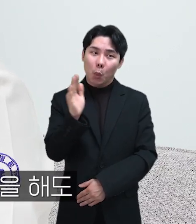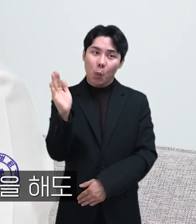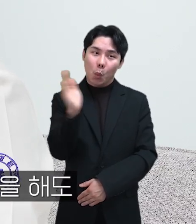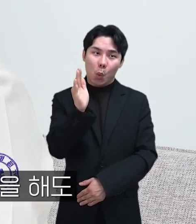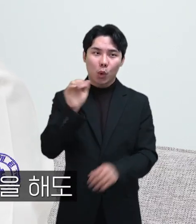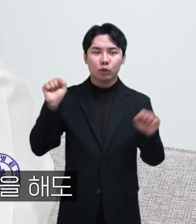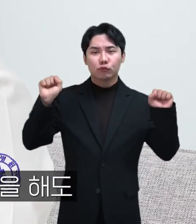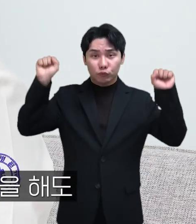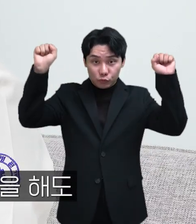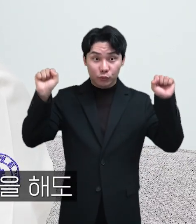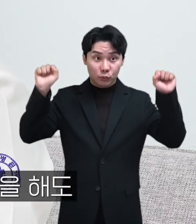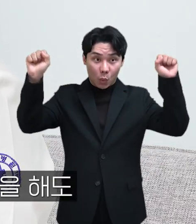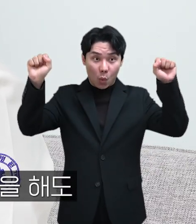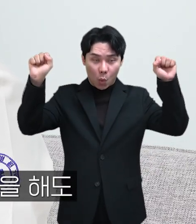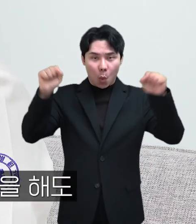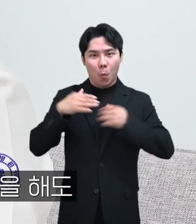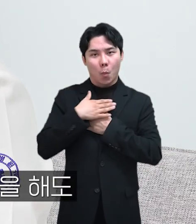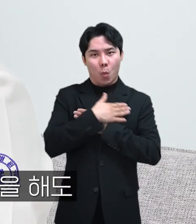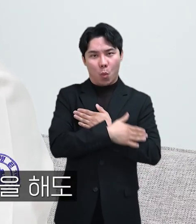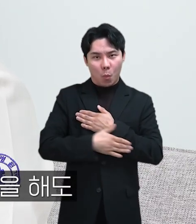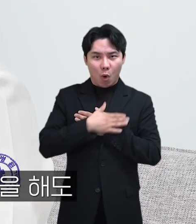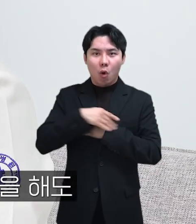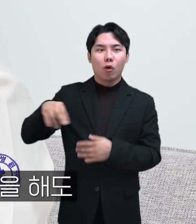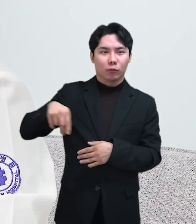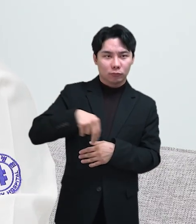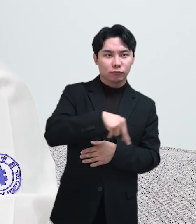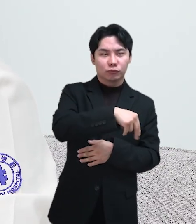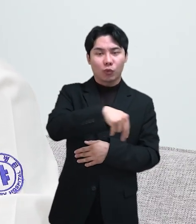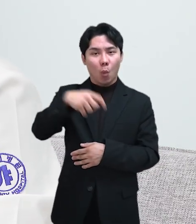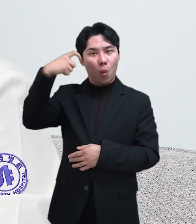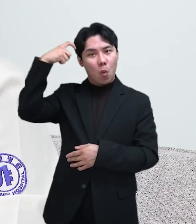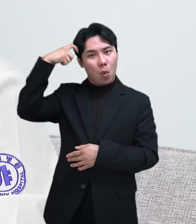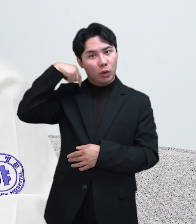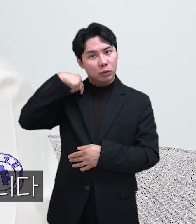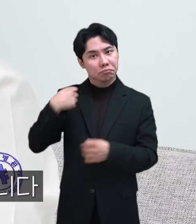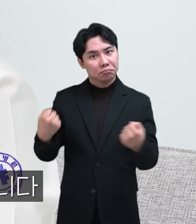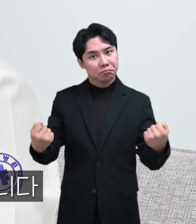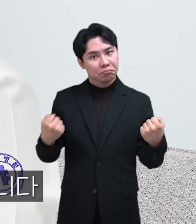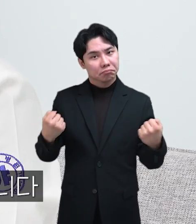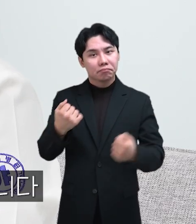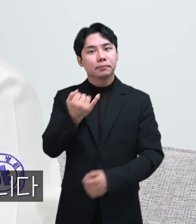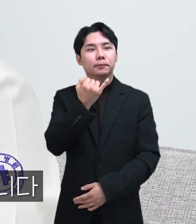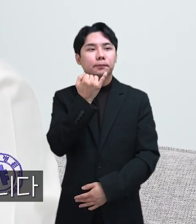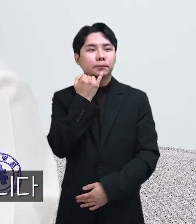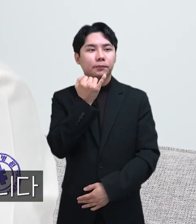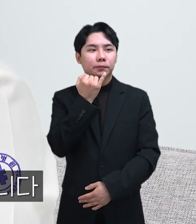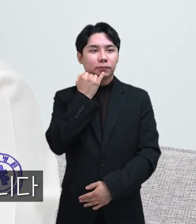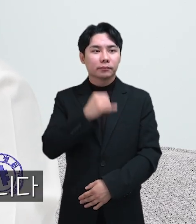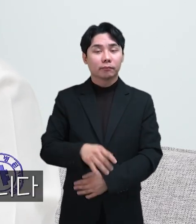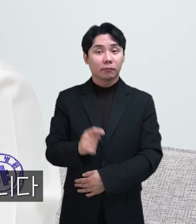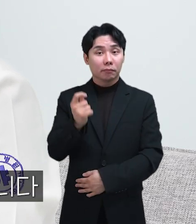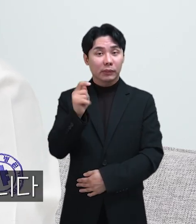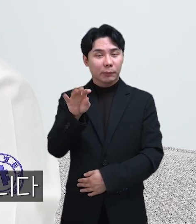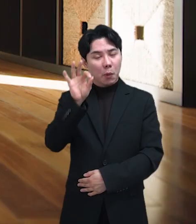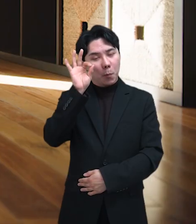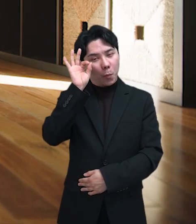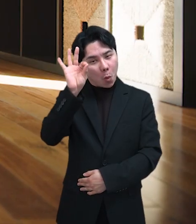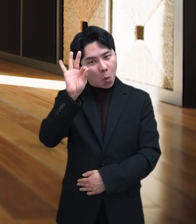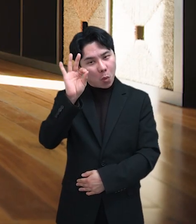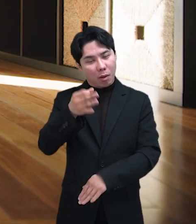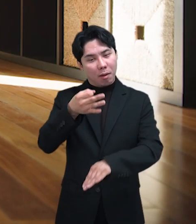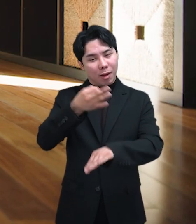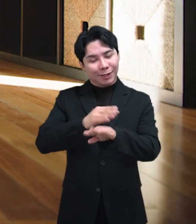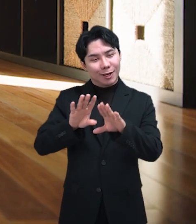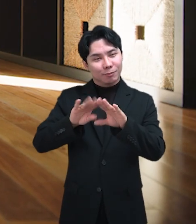10분에서 20분 정도만 움직이고 운동을 해도 피로감을 덜 느끼고 활동을 하는데 훨씬 활력을 느낄 수 있습니다.